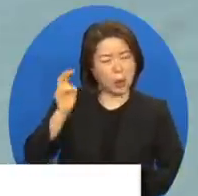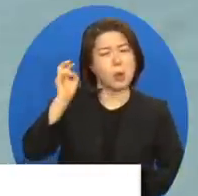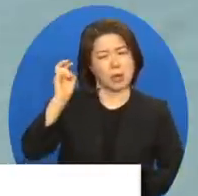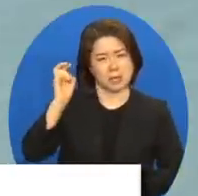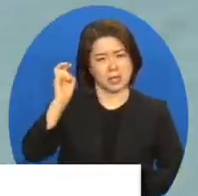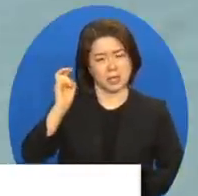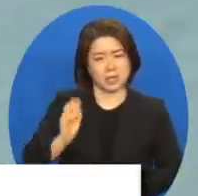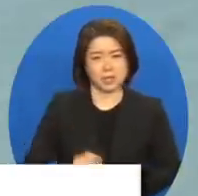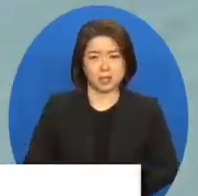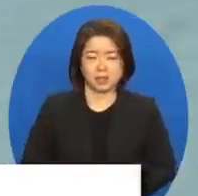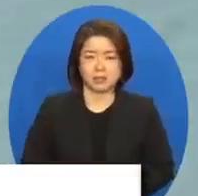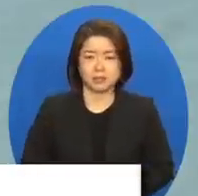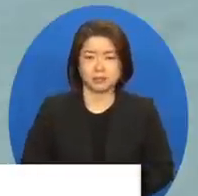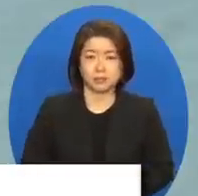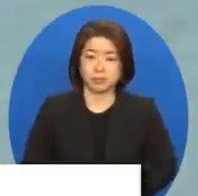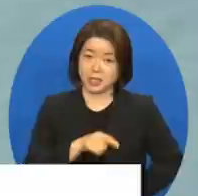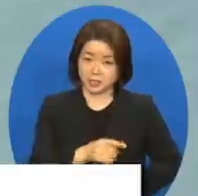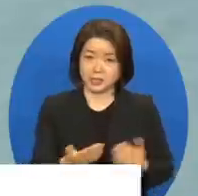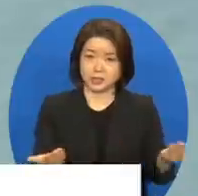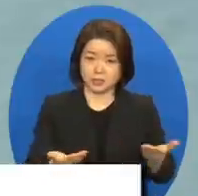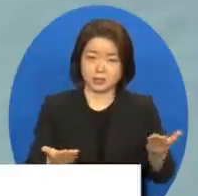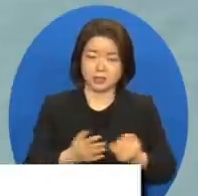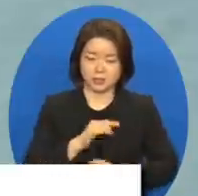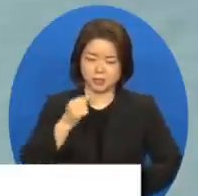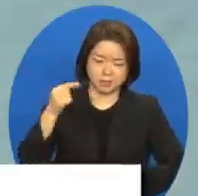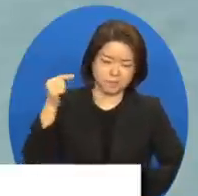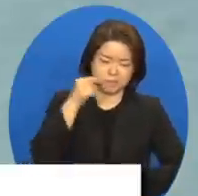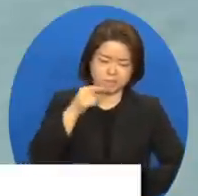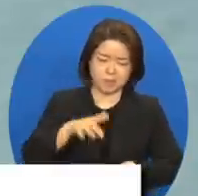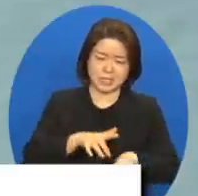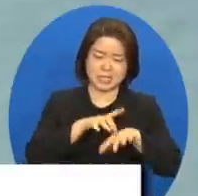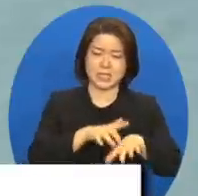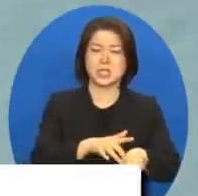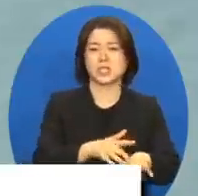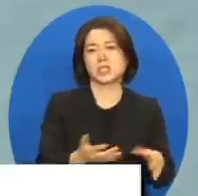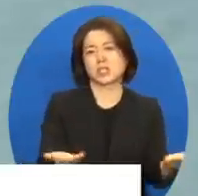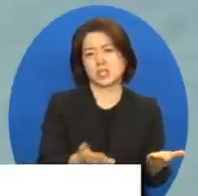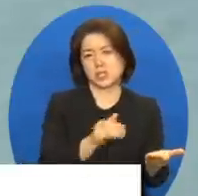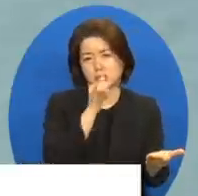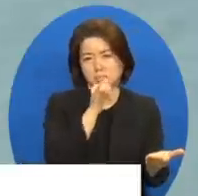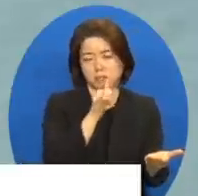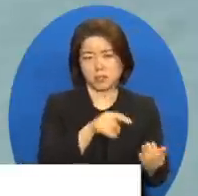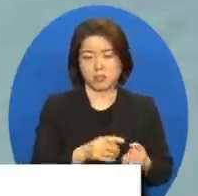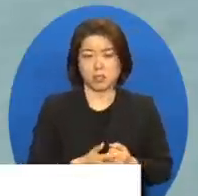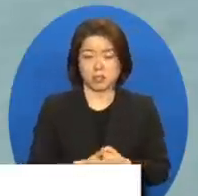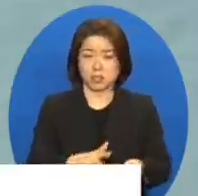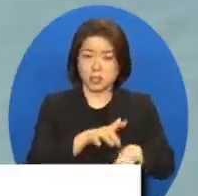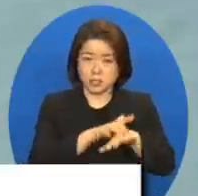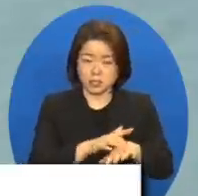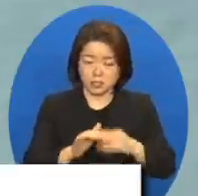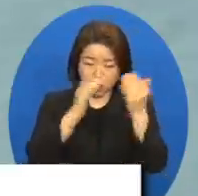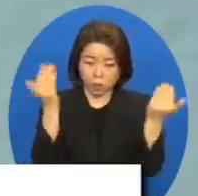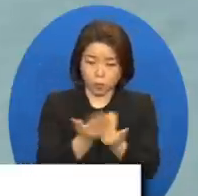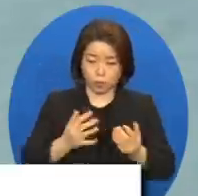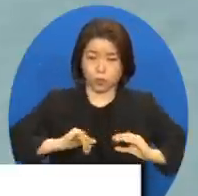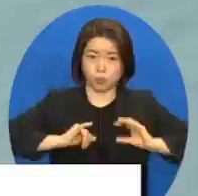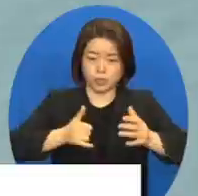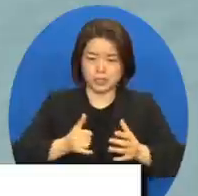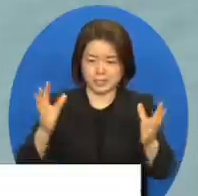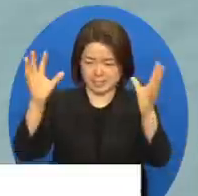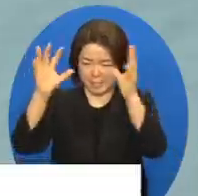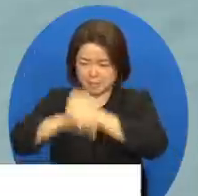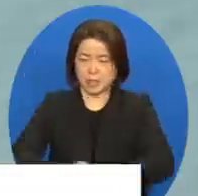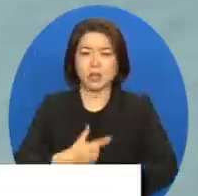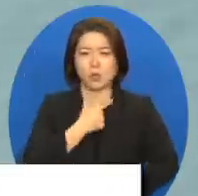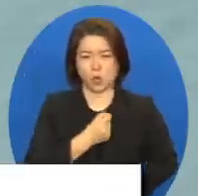모르겠습니다. 이 일은 철저하게 사탄이 하고 있는 일입니다. 사탄은 온 인류가 파멸되기를